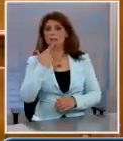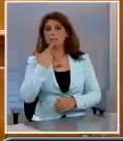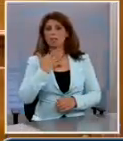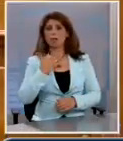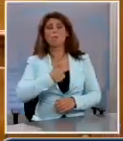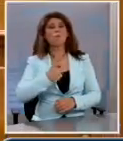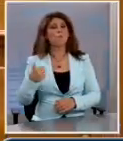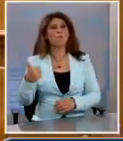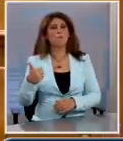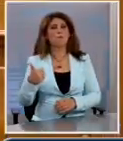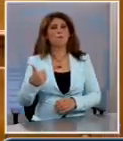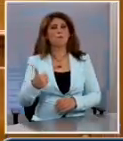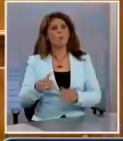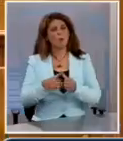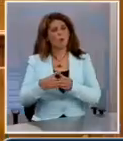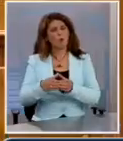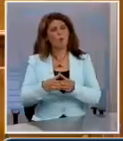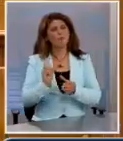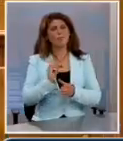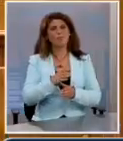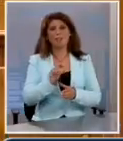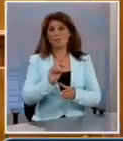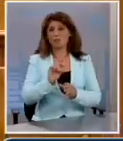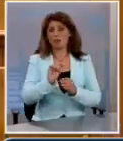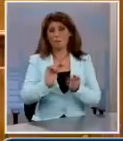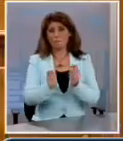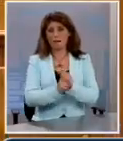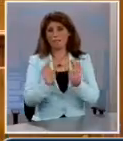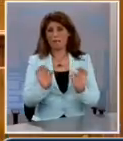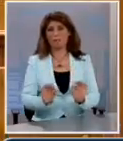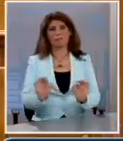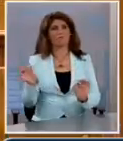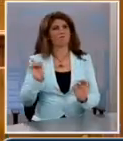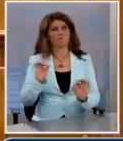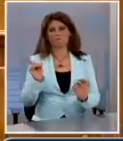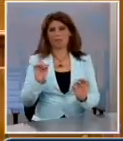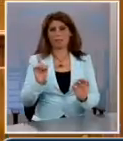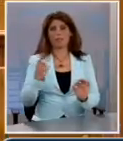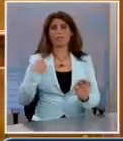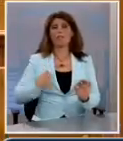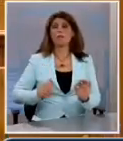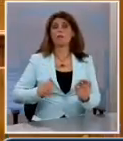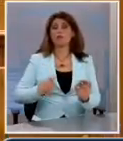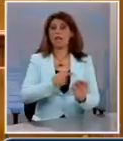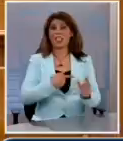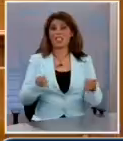τους χάνετε το κομματικό συγχατήρι. Δεν είναι αυτή η μεταρρύθμιση. Δεν είναι αυτή η μεταρρύθμιση στη δημόσια